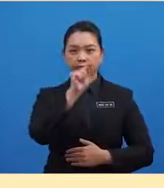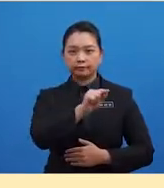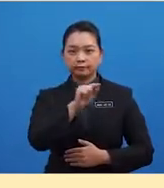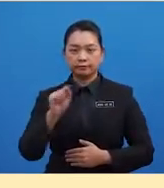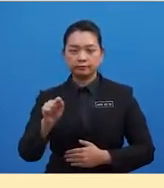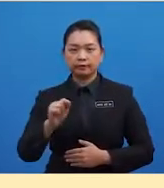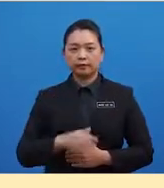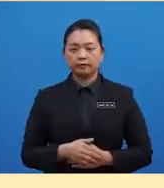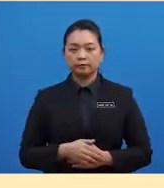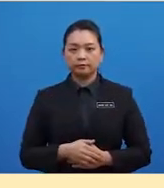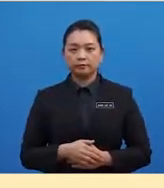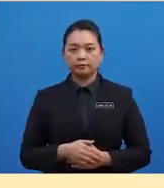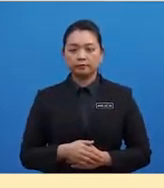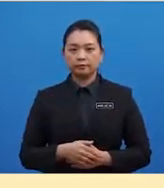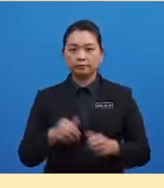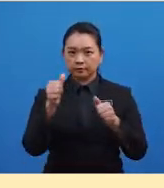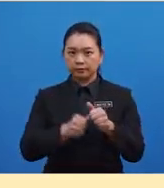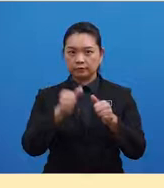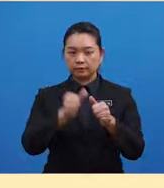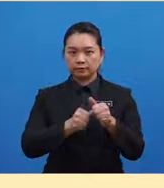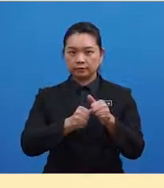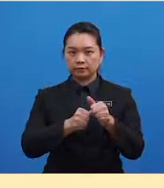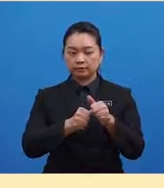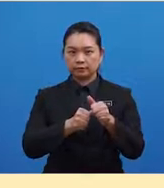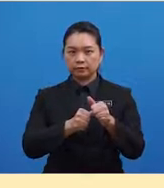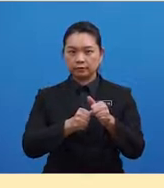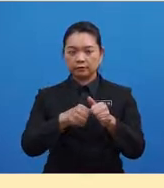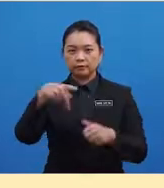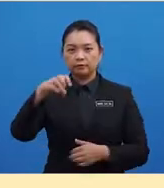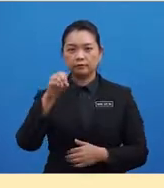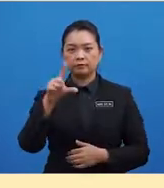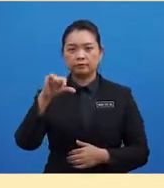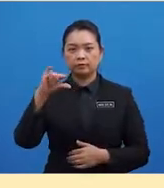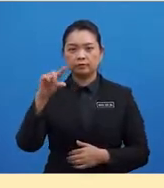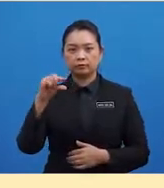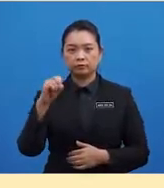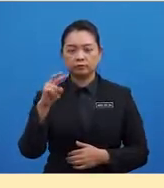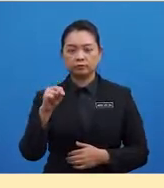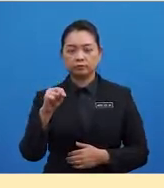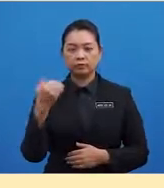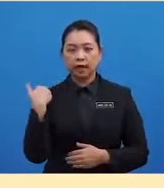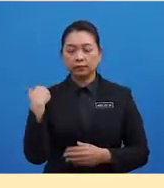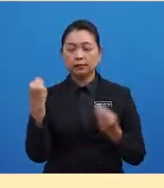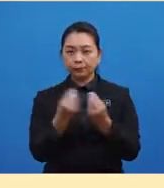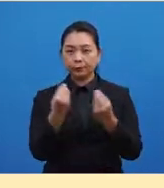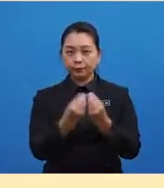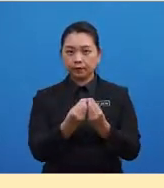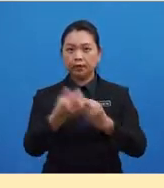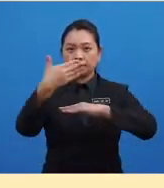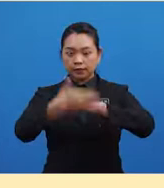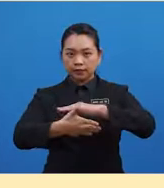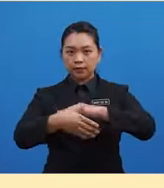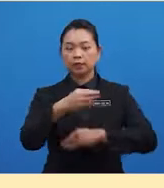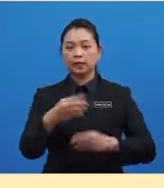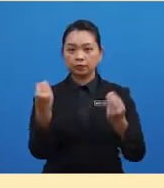Setiap poligon yang akan cikgu ajar mempunyai bilangan sisi dan bilangan penjuru yang sama. Murid-murid,